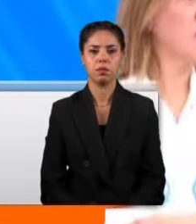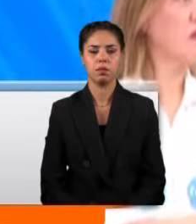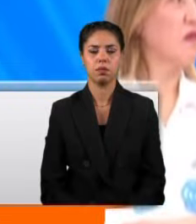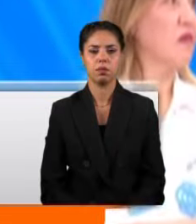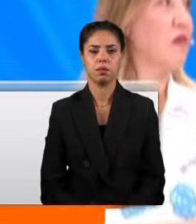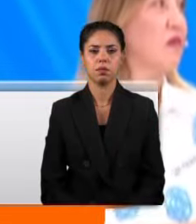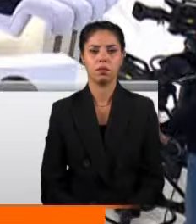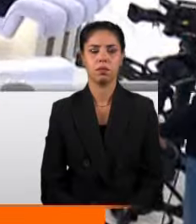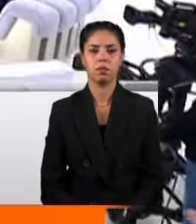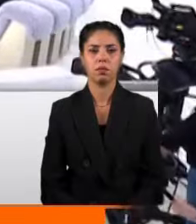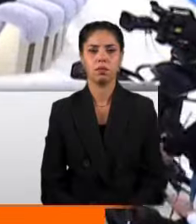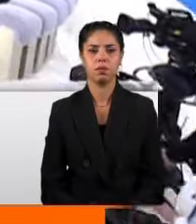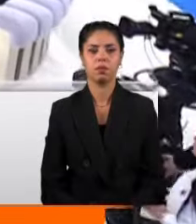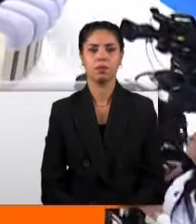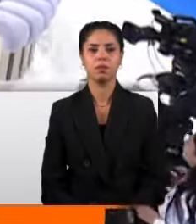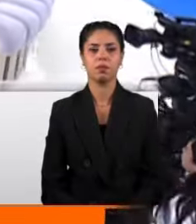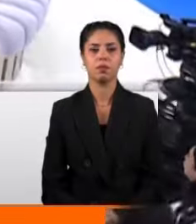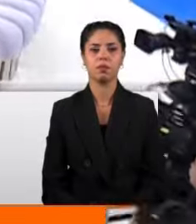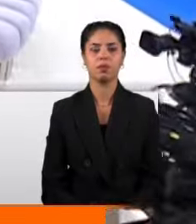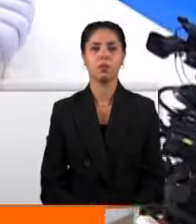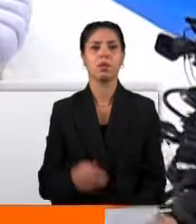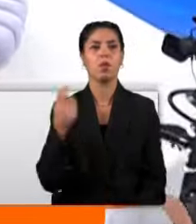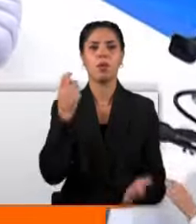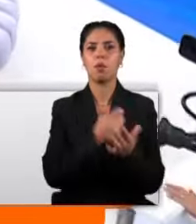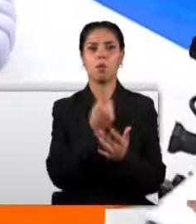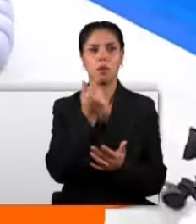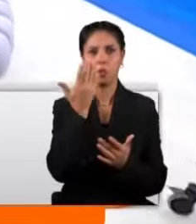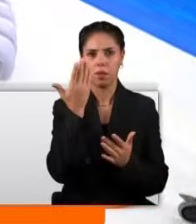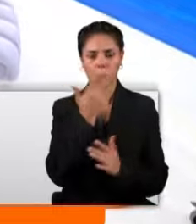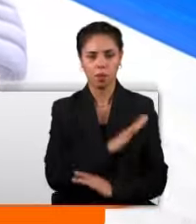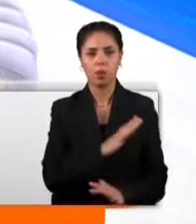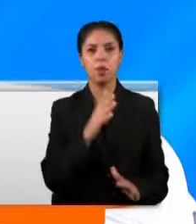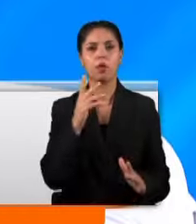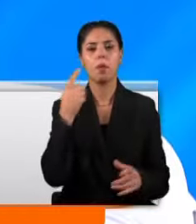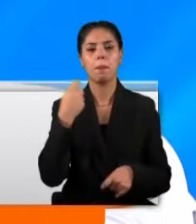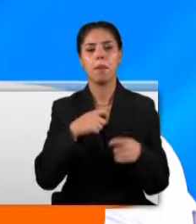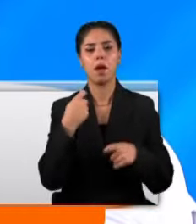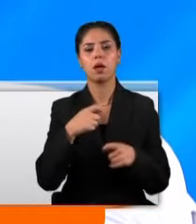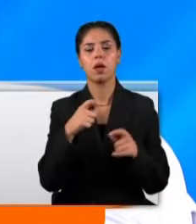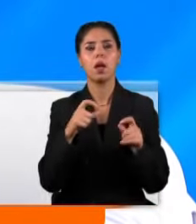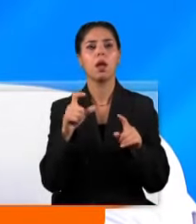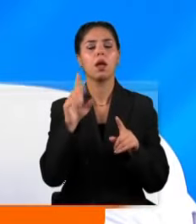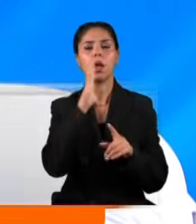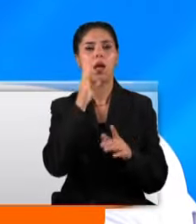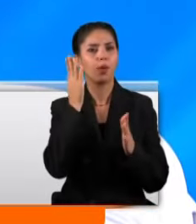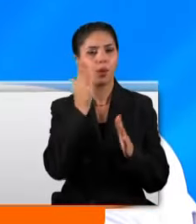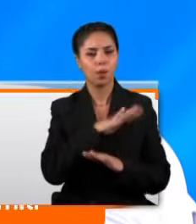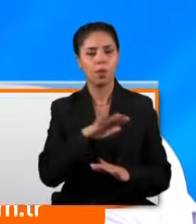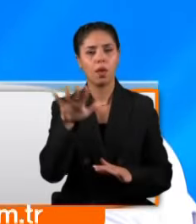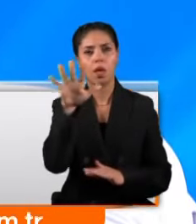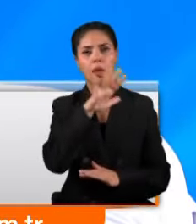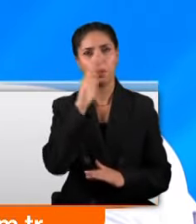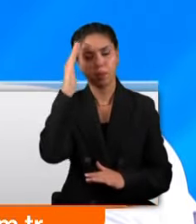tükürsün bizim yolladıysa. Ne var ki ortada ne ödenen bir para ne de dekont vardı. Programda bir araya gelen mağdurlar